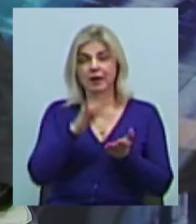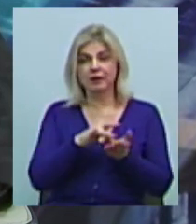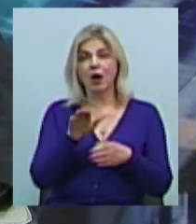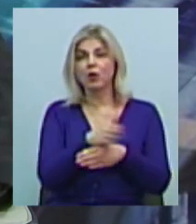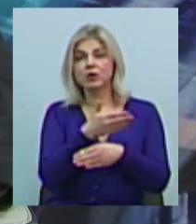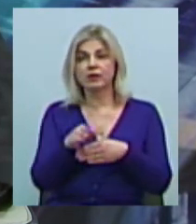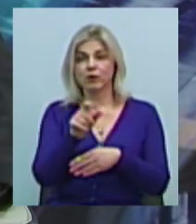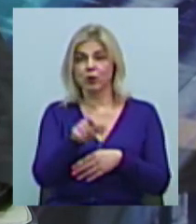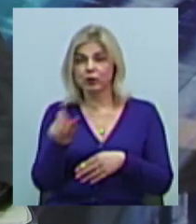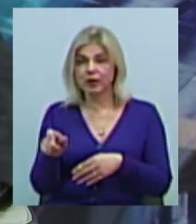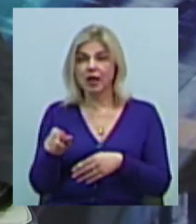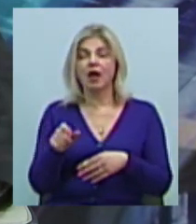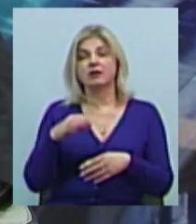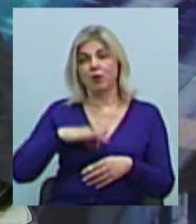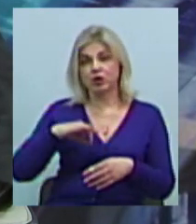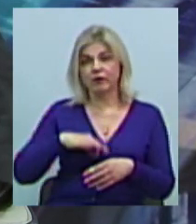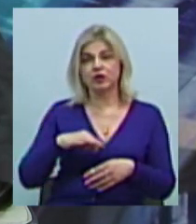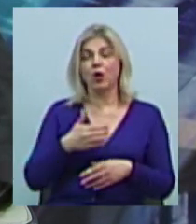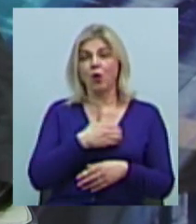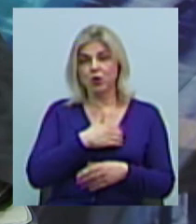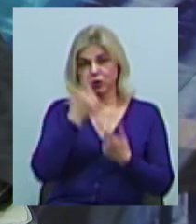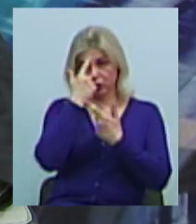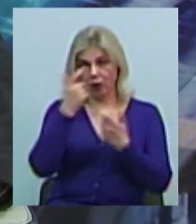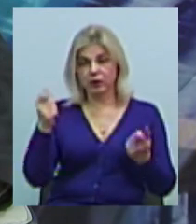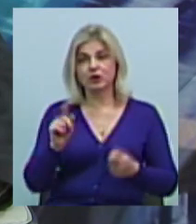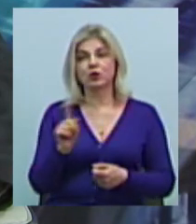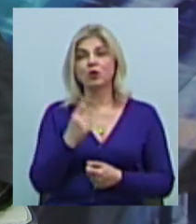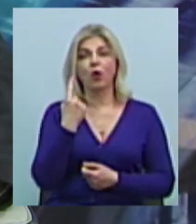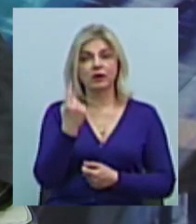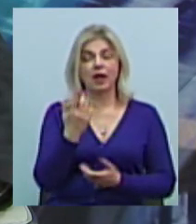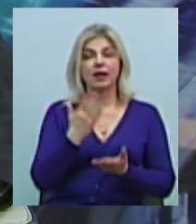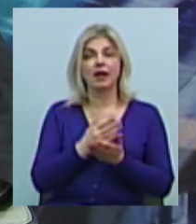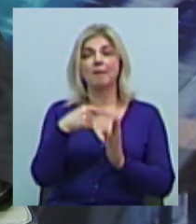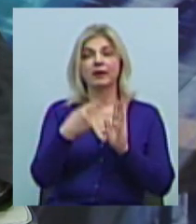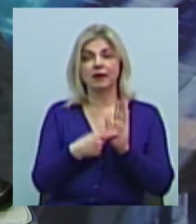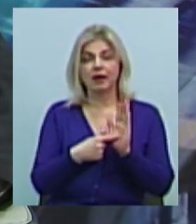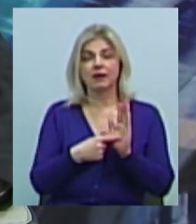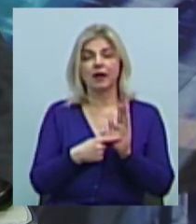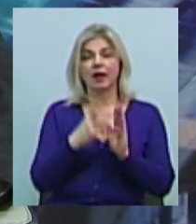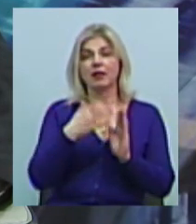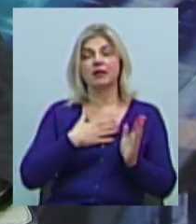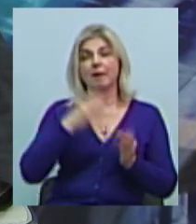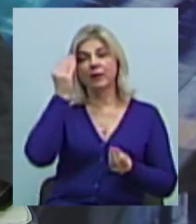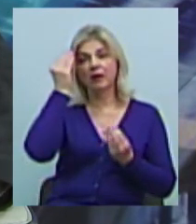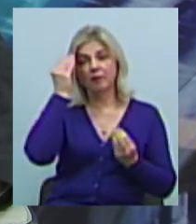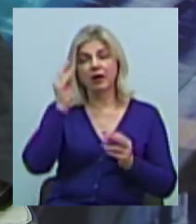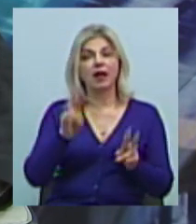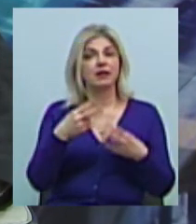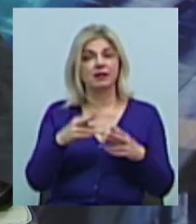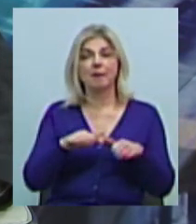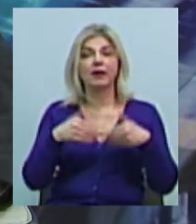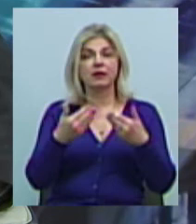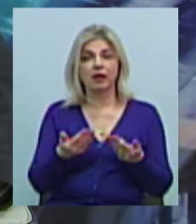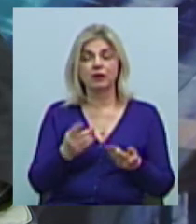розділити споживачів. Хочу наголосити одне, що є питання, з яких, на нашу думку, взагалі не потрібно звертатися,